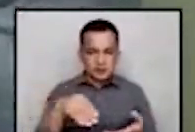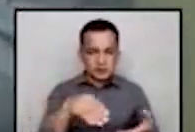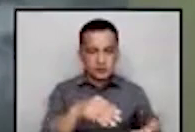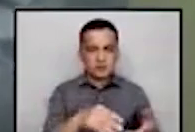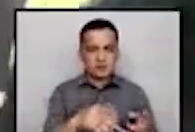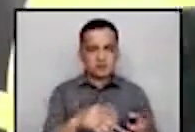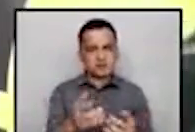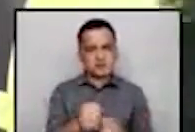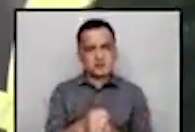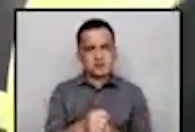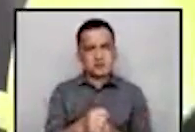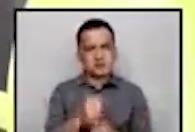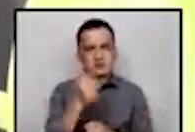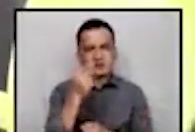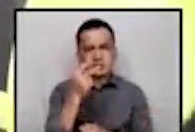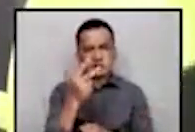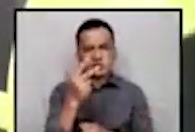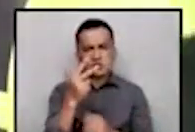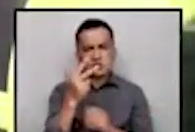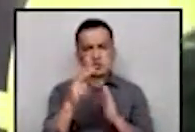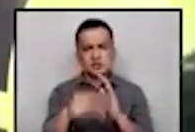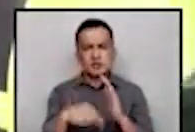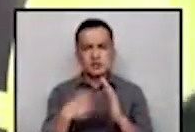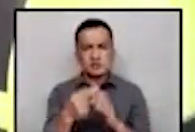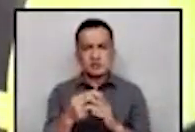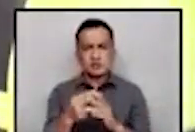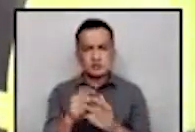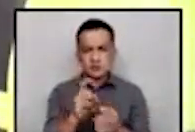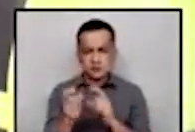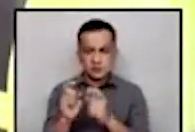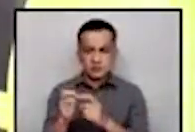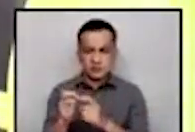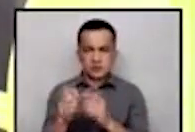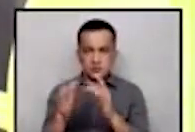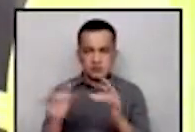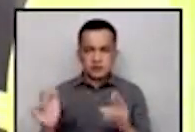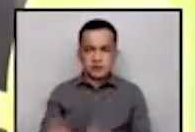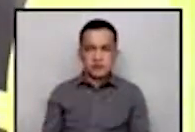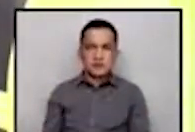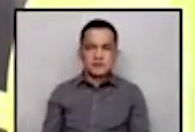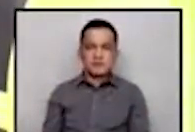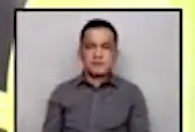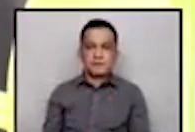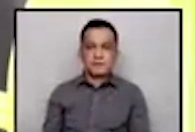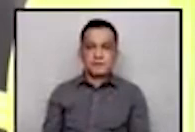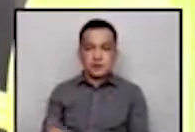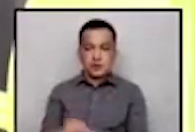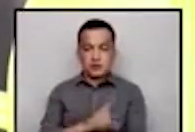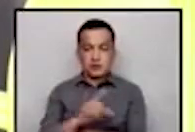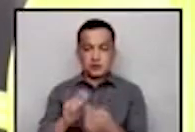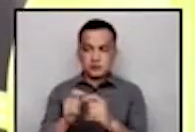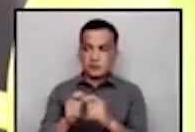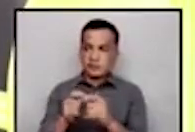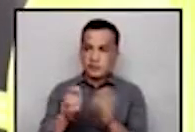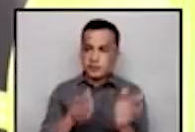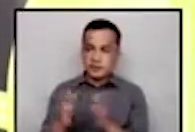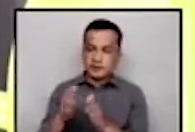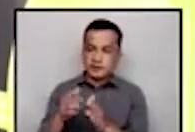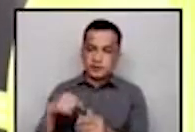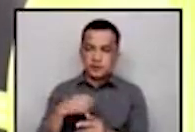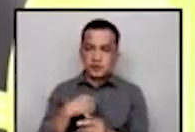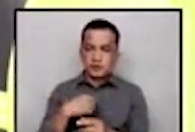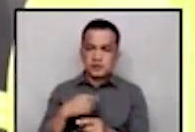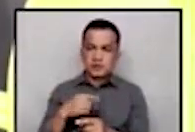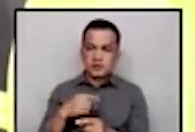3 oras. Kaugnay ng mga pagbabago sa pista, our long-term plan is to for gradual resumption.